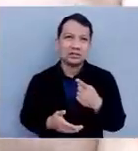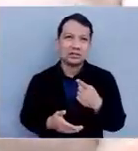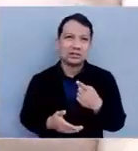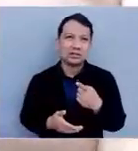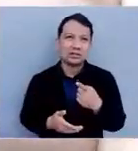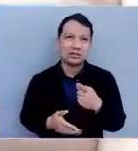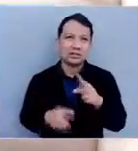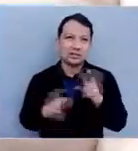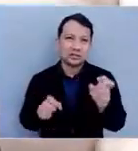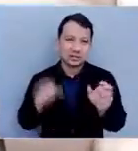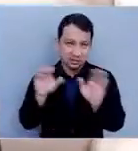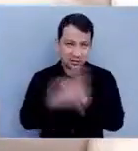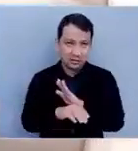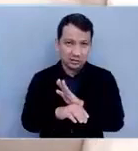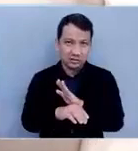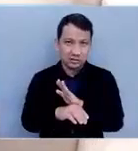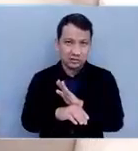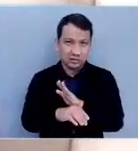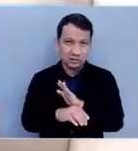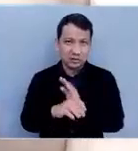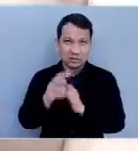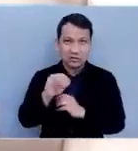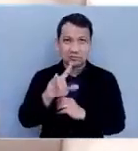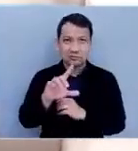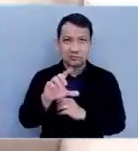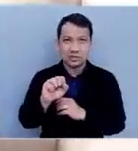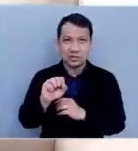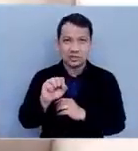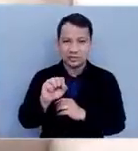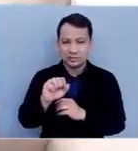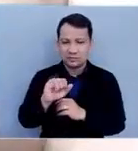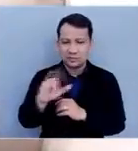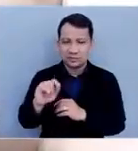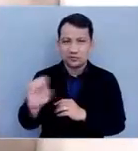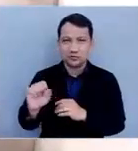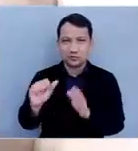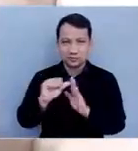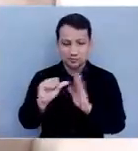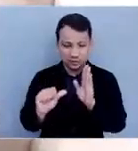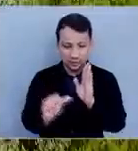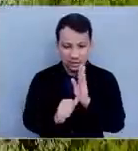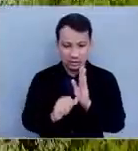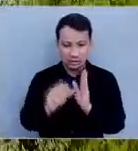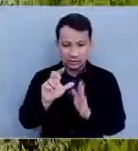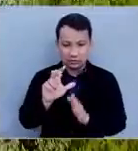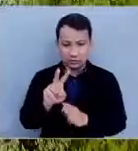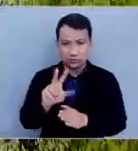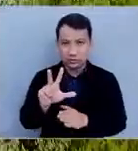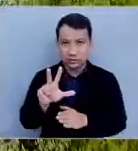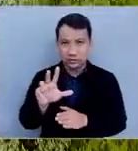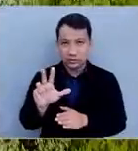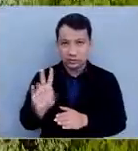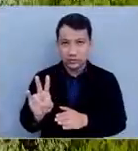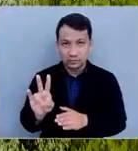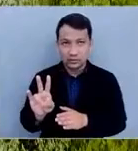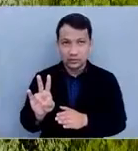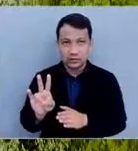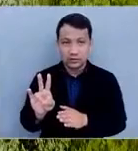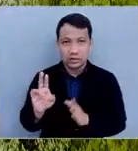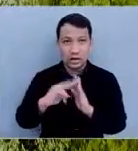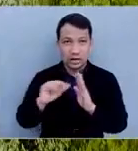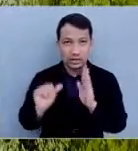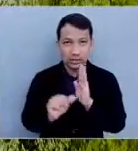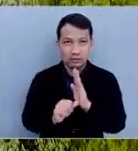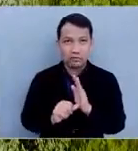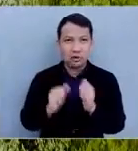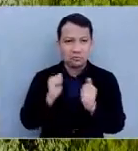ng krimen na malicious mischief sa ilalim ng Article 327 ng Revised Penal Code. No?